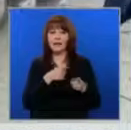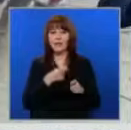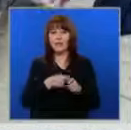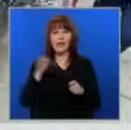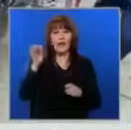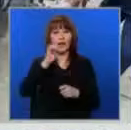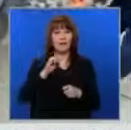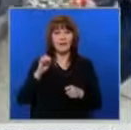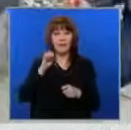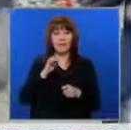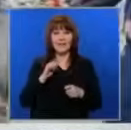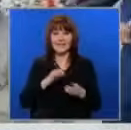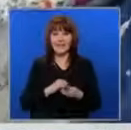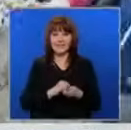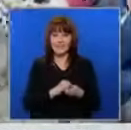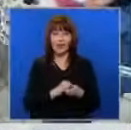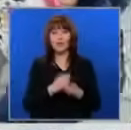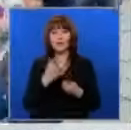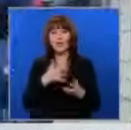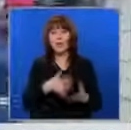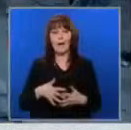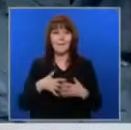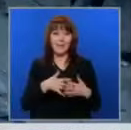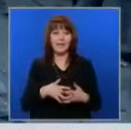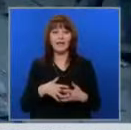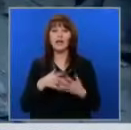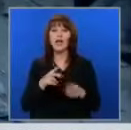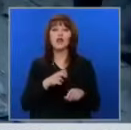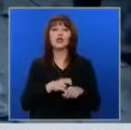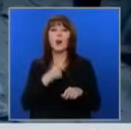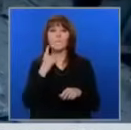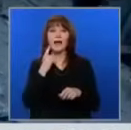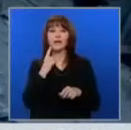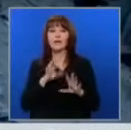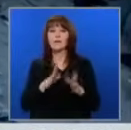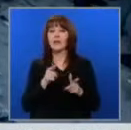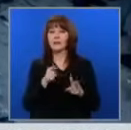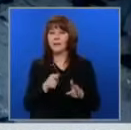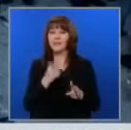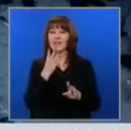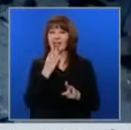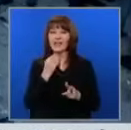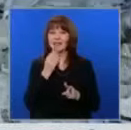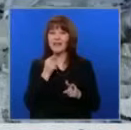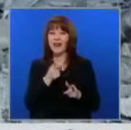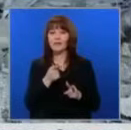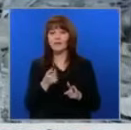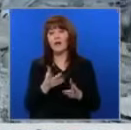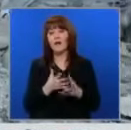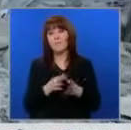и Съединените щати. В един от най-острите си коментари спрямо Тел Авив, Джо Байден определи намеренията на израелската армия като